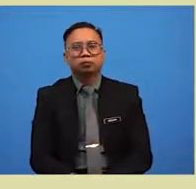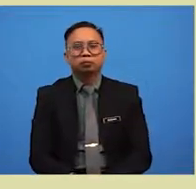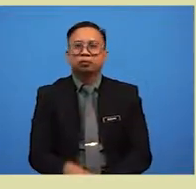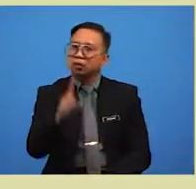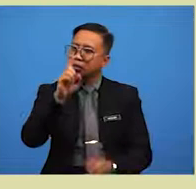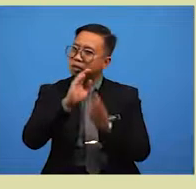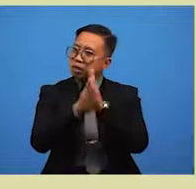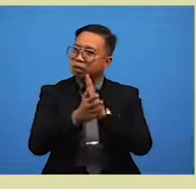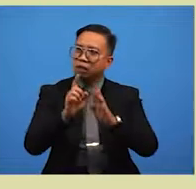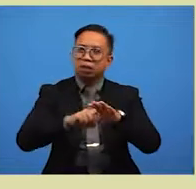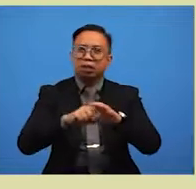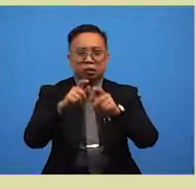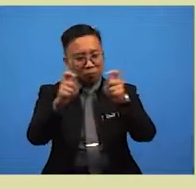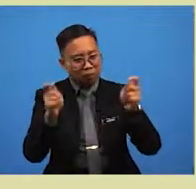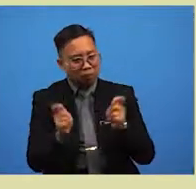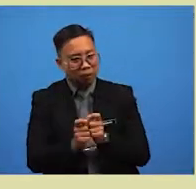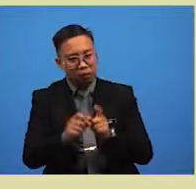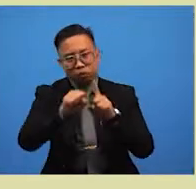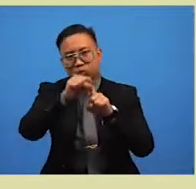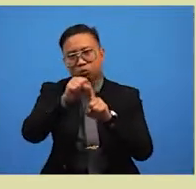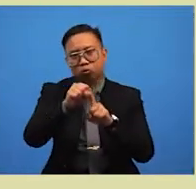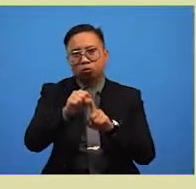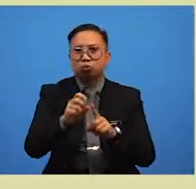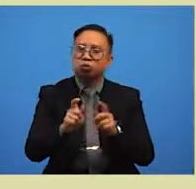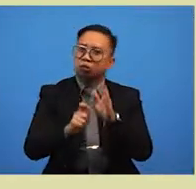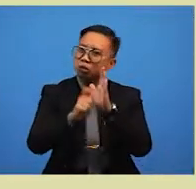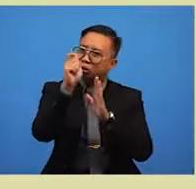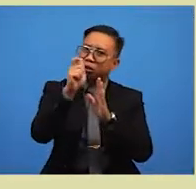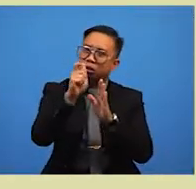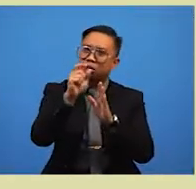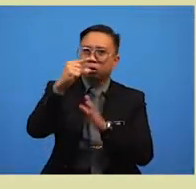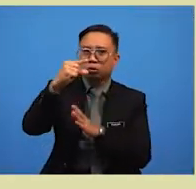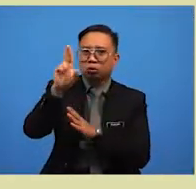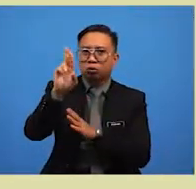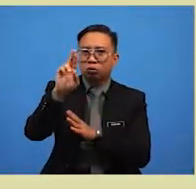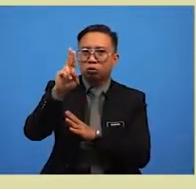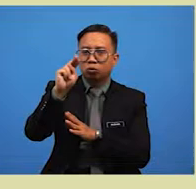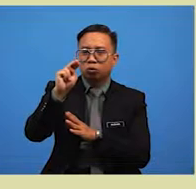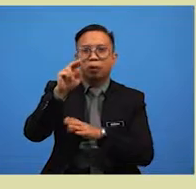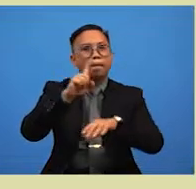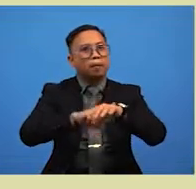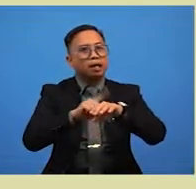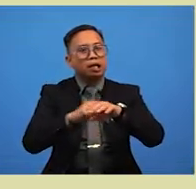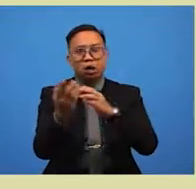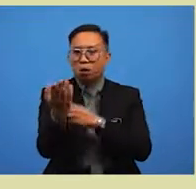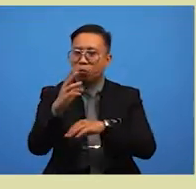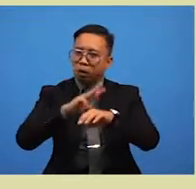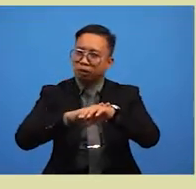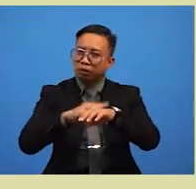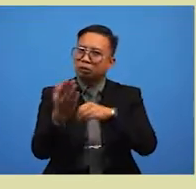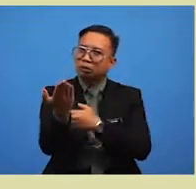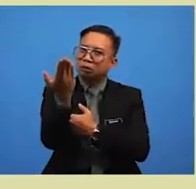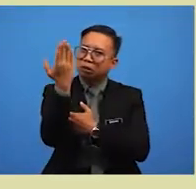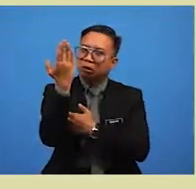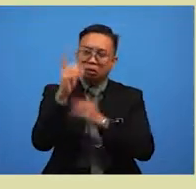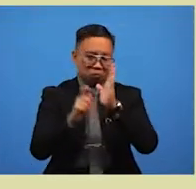kawasan yang mempunyai suhu ekstrim seperti kawasan gurun panas. pada waktu siang, suhu adalah sangat